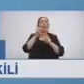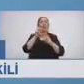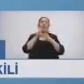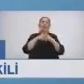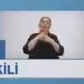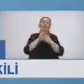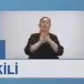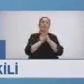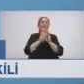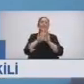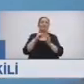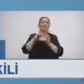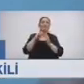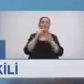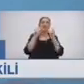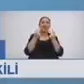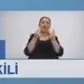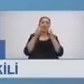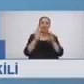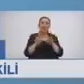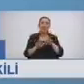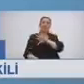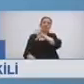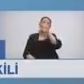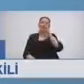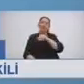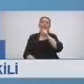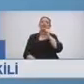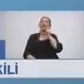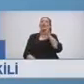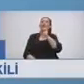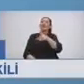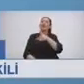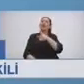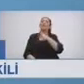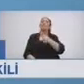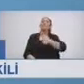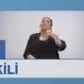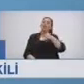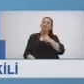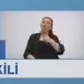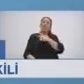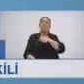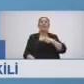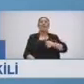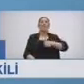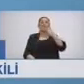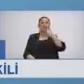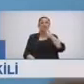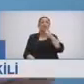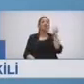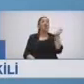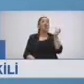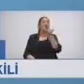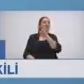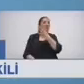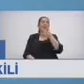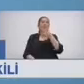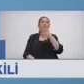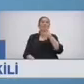Ben bu salondaki ilçe başkanlarımızdan, belediye başkanlarımızdan kaçının bu kentsel dönüşüm stratejik belgesini de